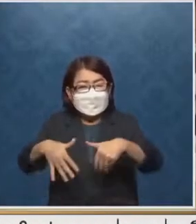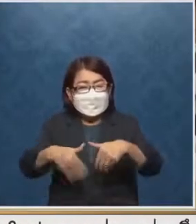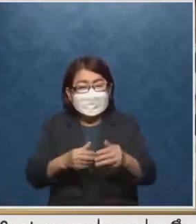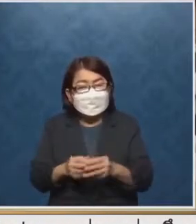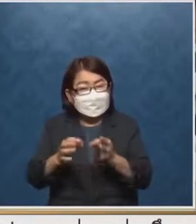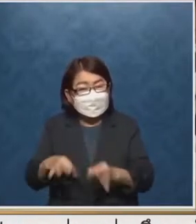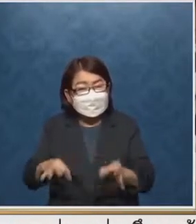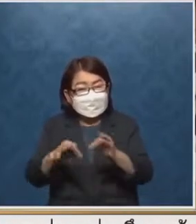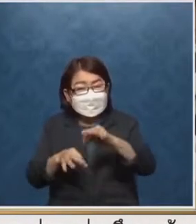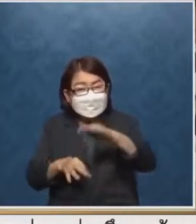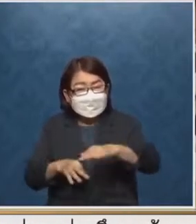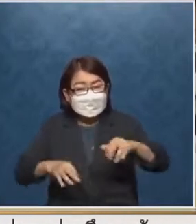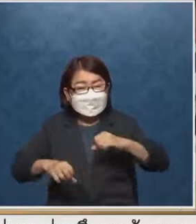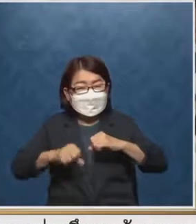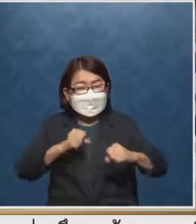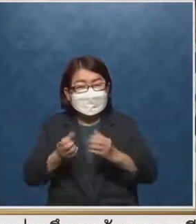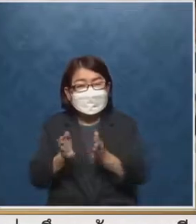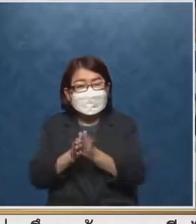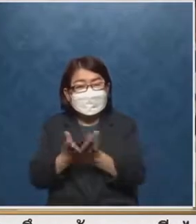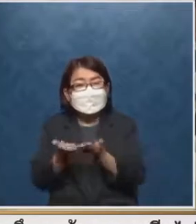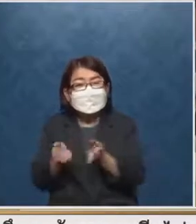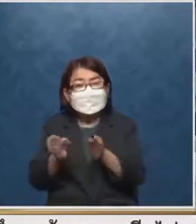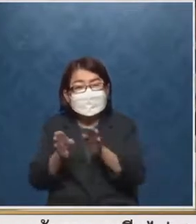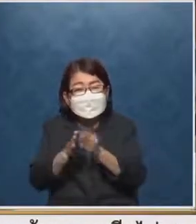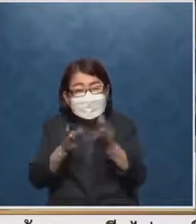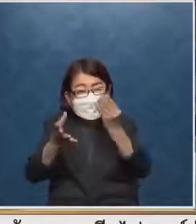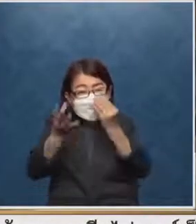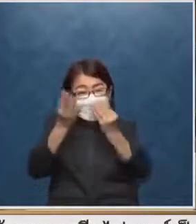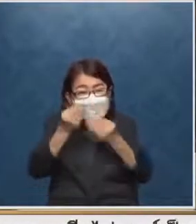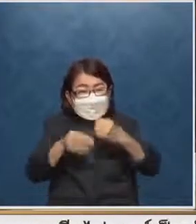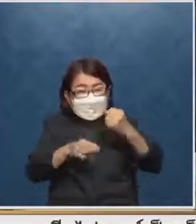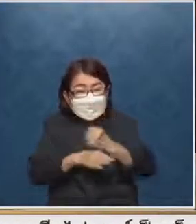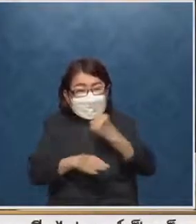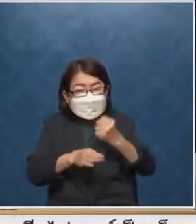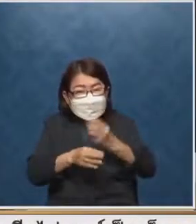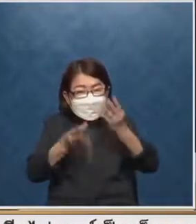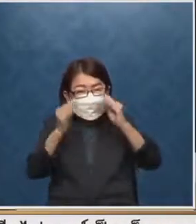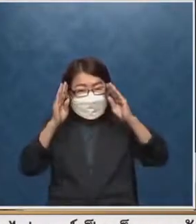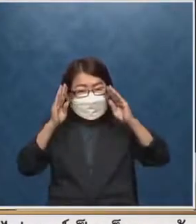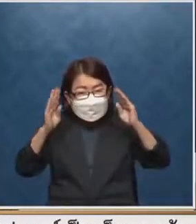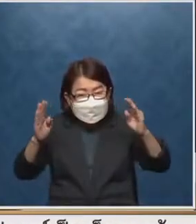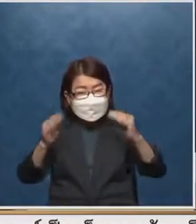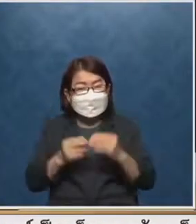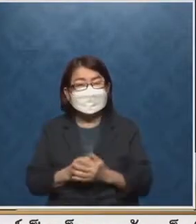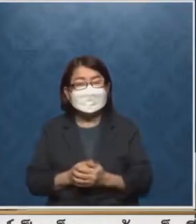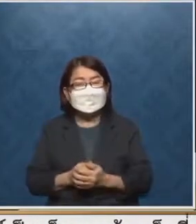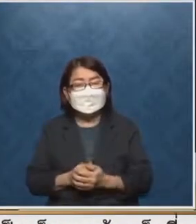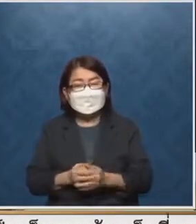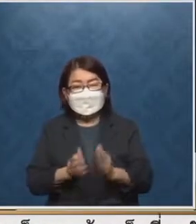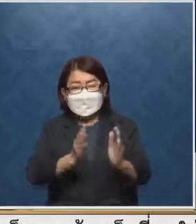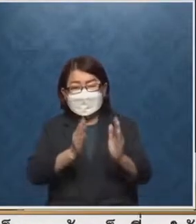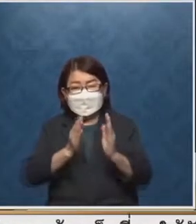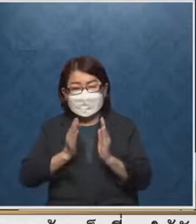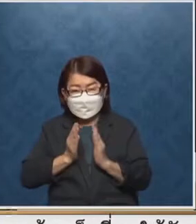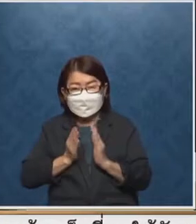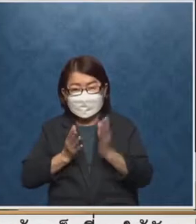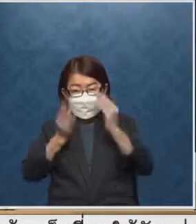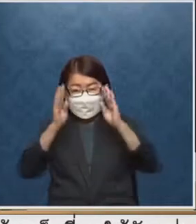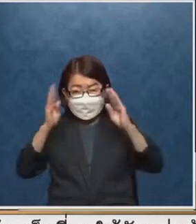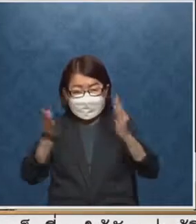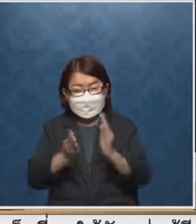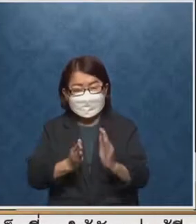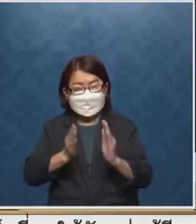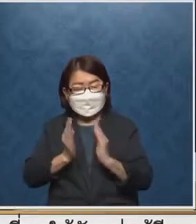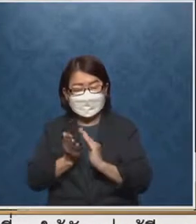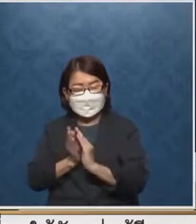พาะเด็กเยาวชนและครอบครัวมีทักษะในการรู้เท่าทันสื่อและปรับใช้องค์ความรู้ในการใ